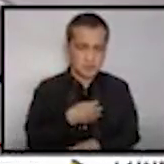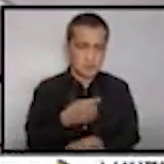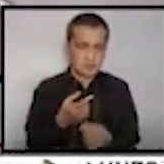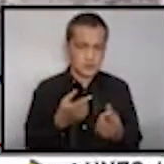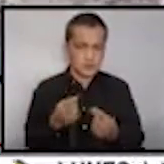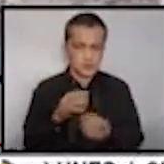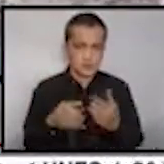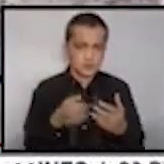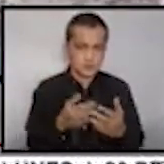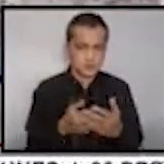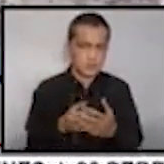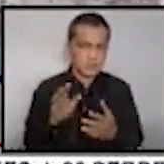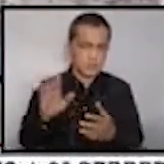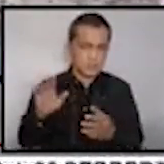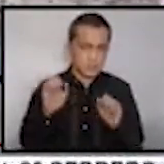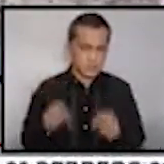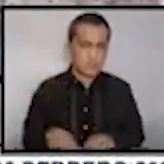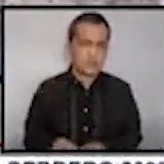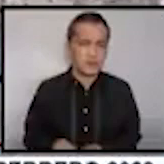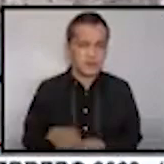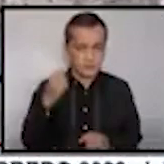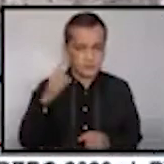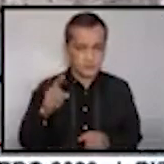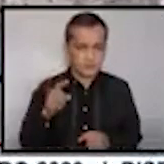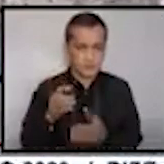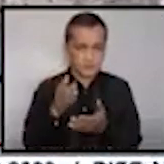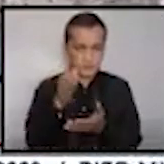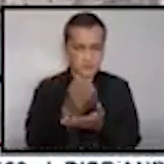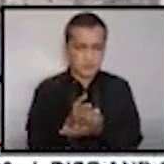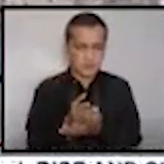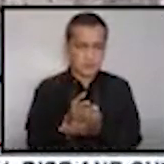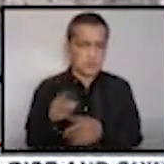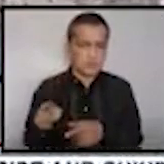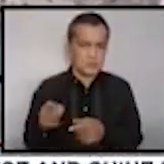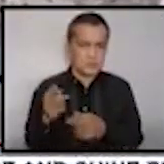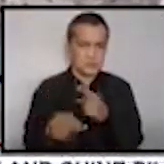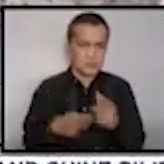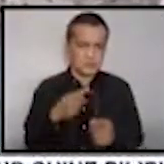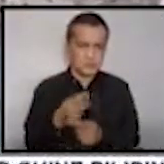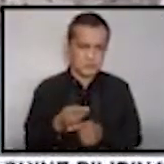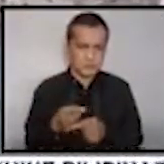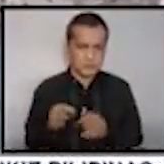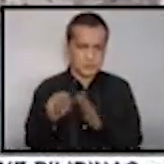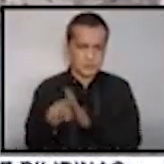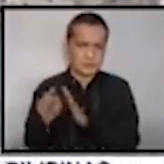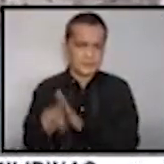ng kanilang makakaya para matigil na ang ganitong klase ng pagpatay.